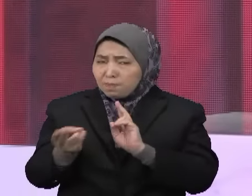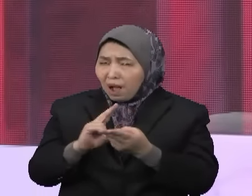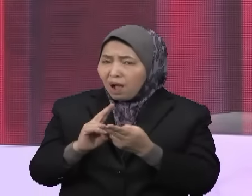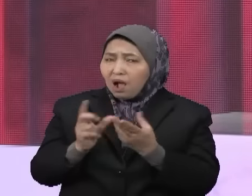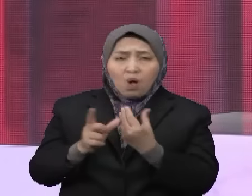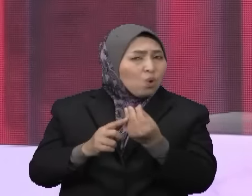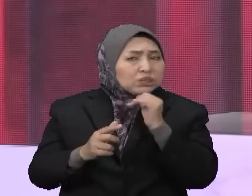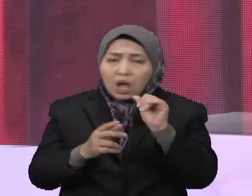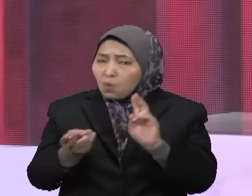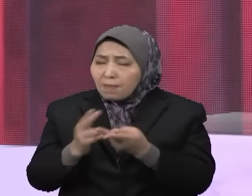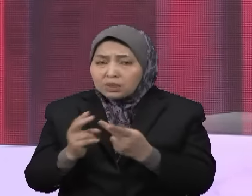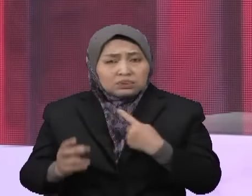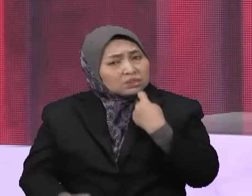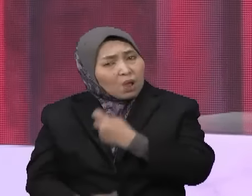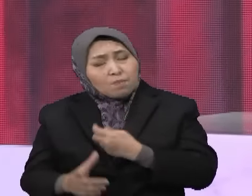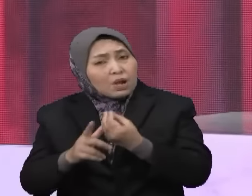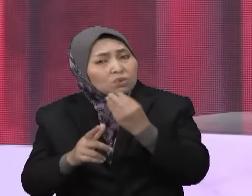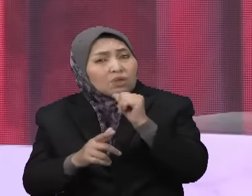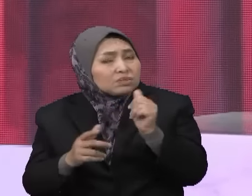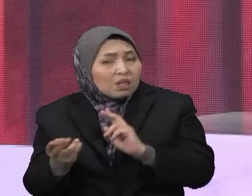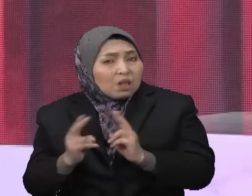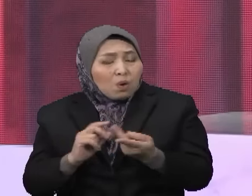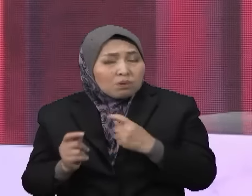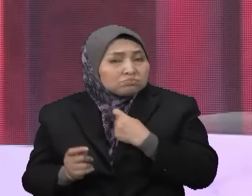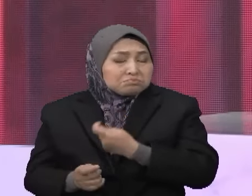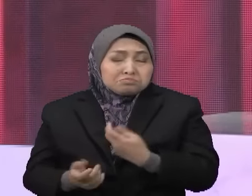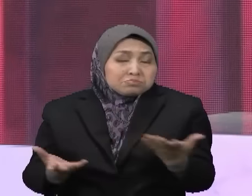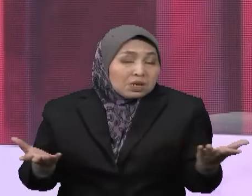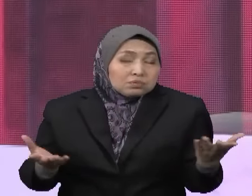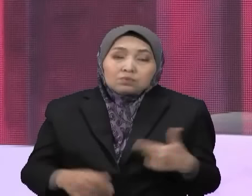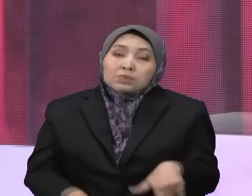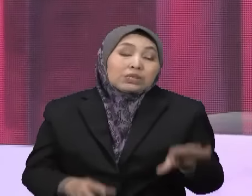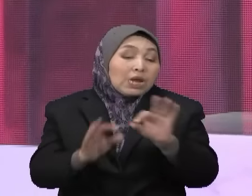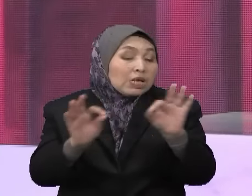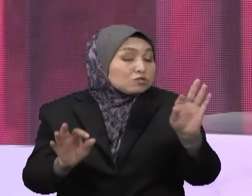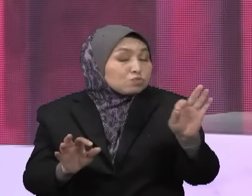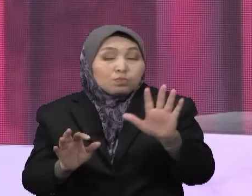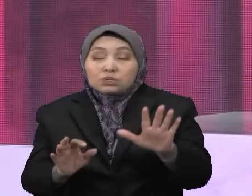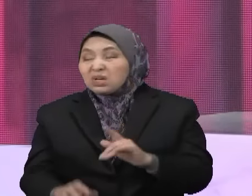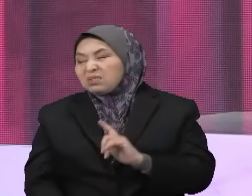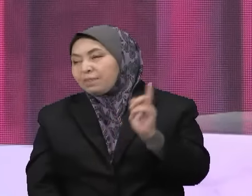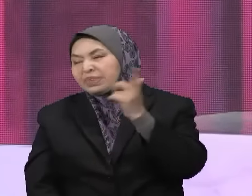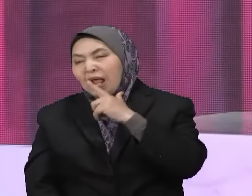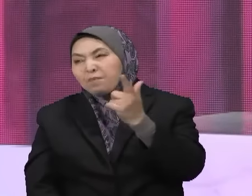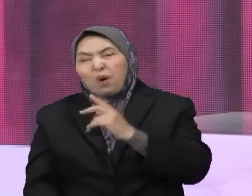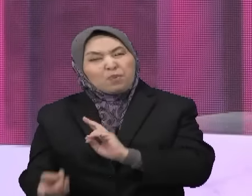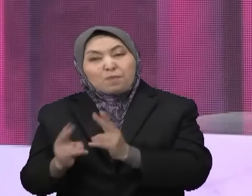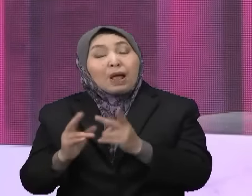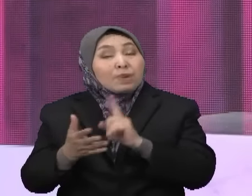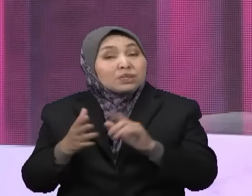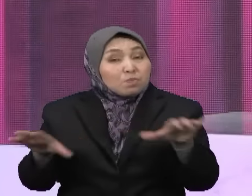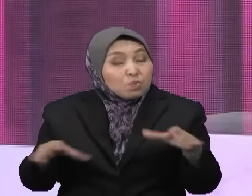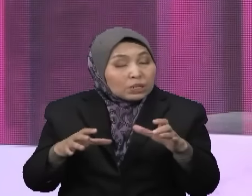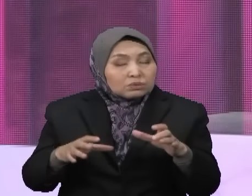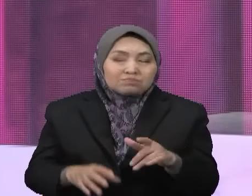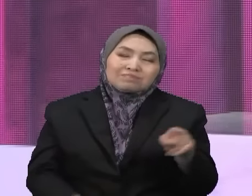ataupun tidak, taubat ataupun tidak. Maka pada ayat yang ke-95, mereka tak nak berubah, Ustaz. Ya, mereka apa yang mereka dibuat, apa mereka buat,